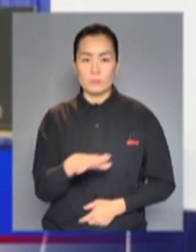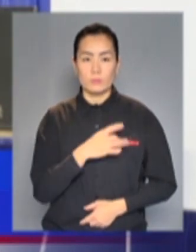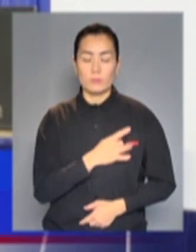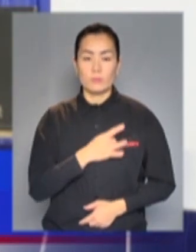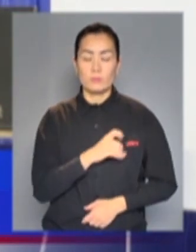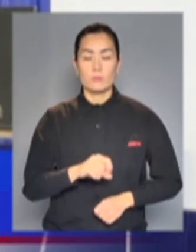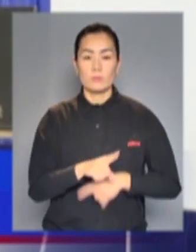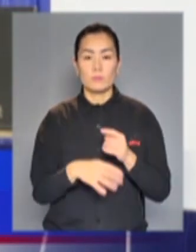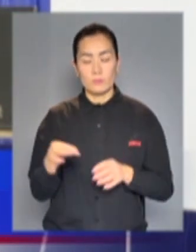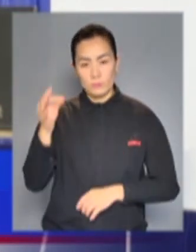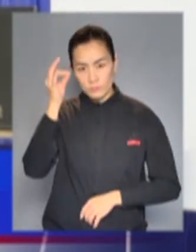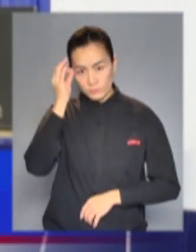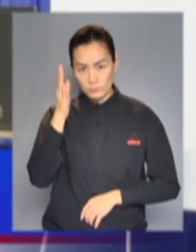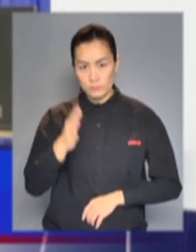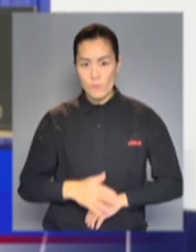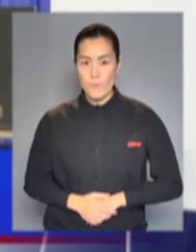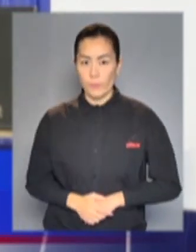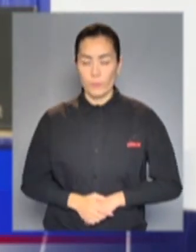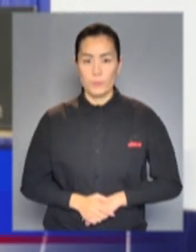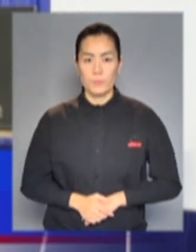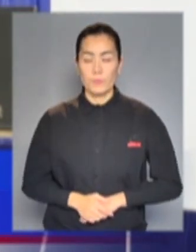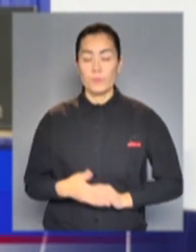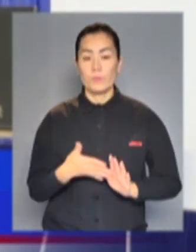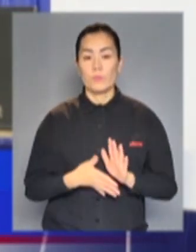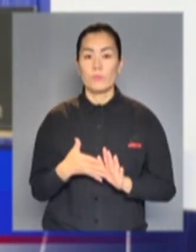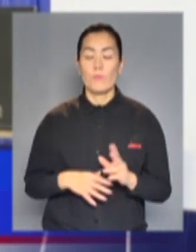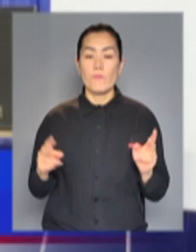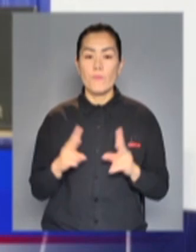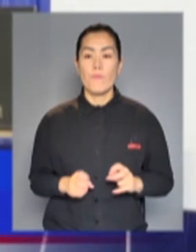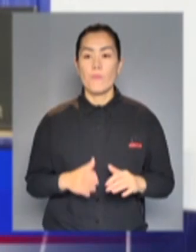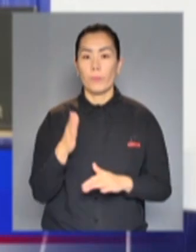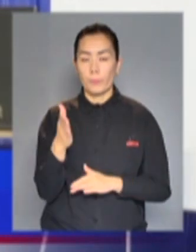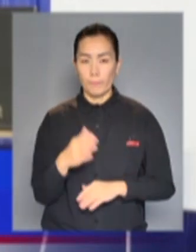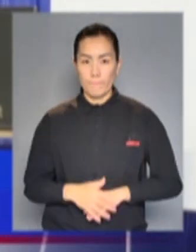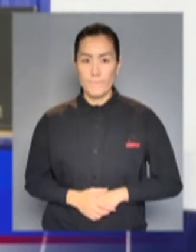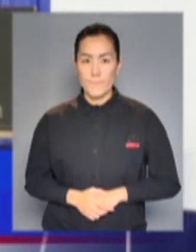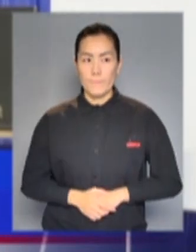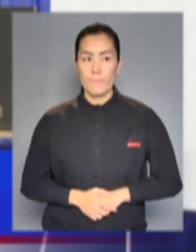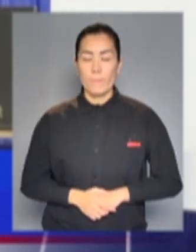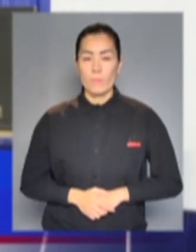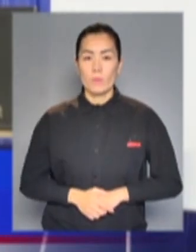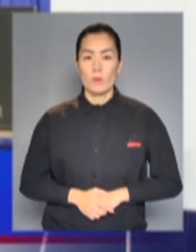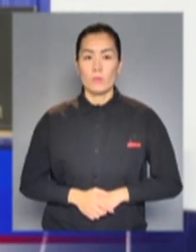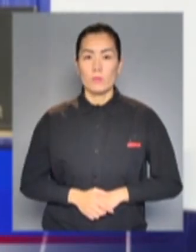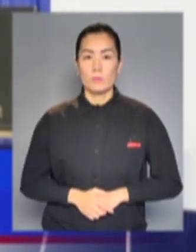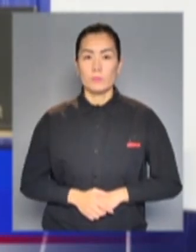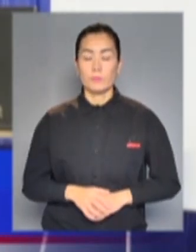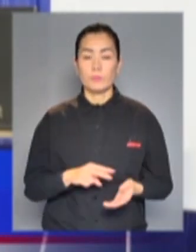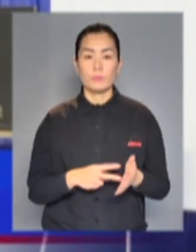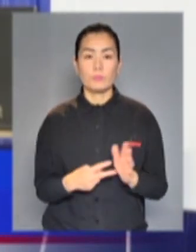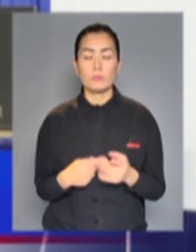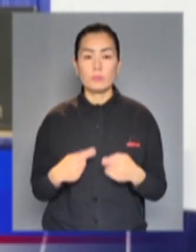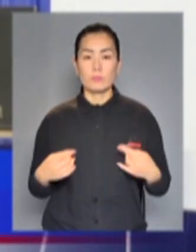сұрақтарын ескеріп, жан-жағынан зерделеп қарап алдағы уақытта қазір мына жоспарда басқа